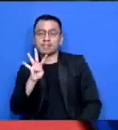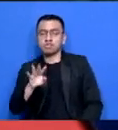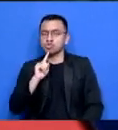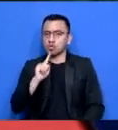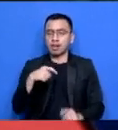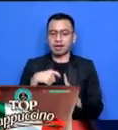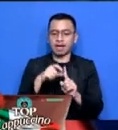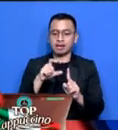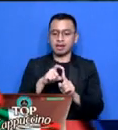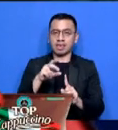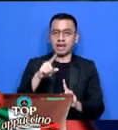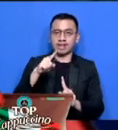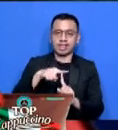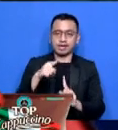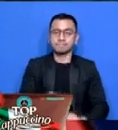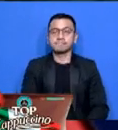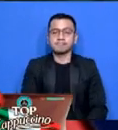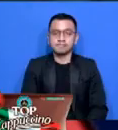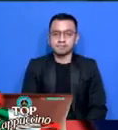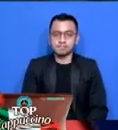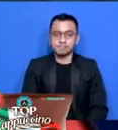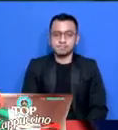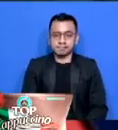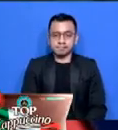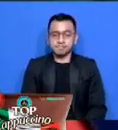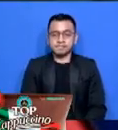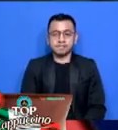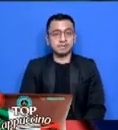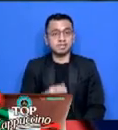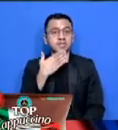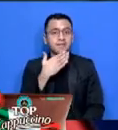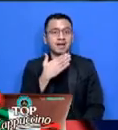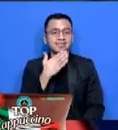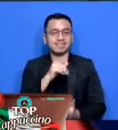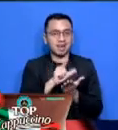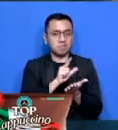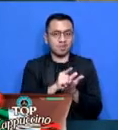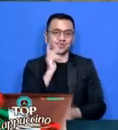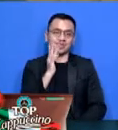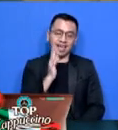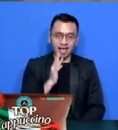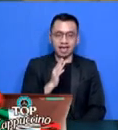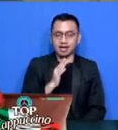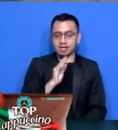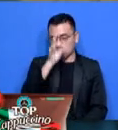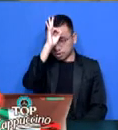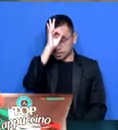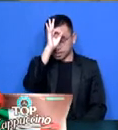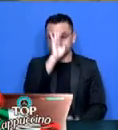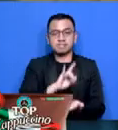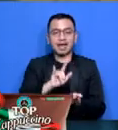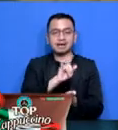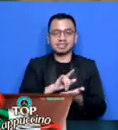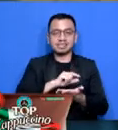dengan KDRT Mas Baik terima kasih atas informasinya Kasim polresmer Bekasi Kota Kompol